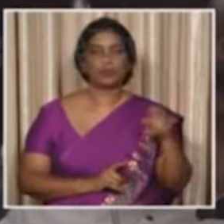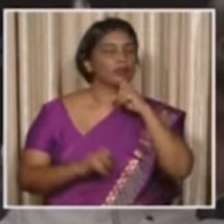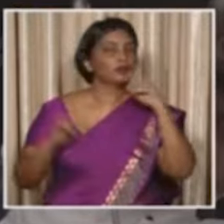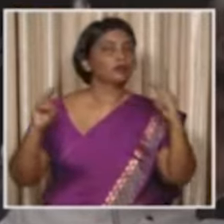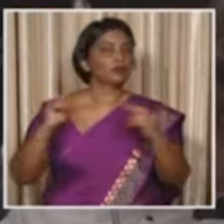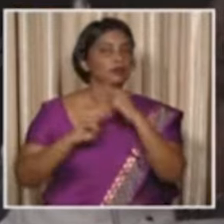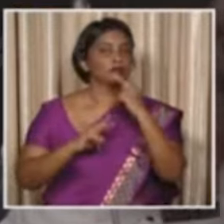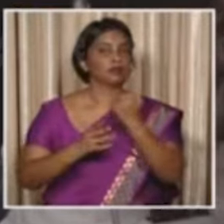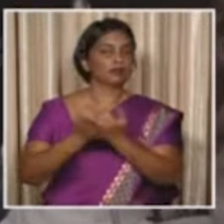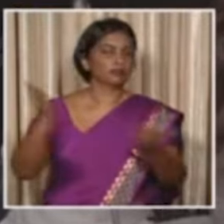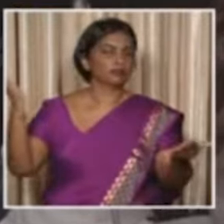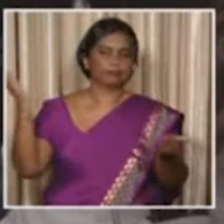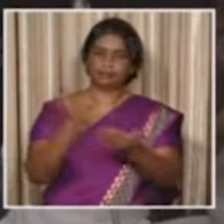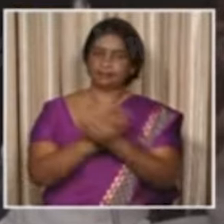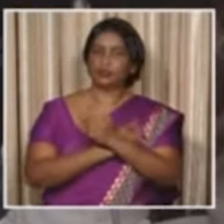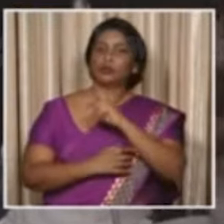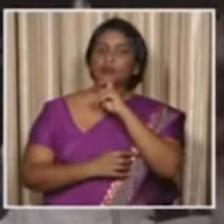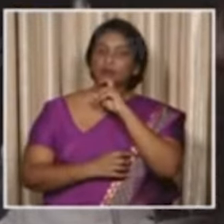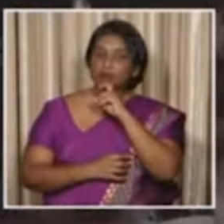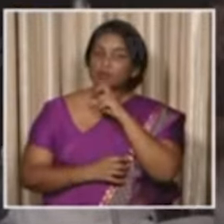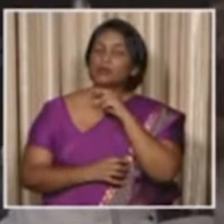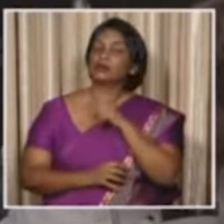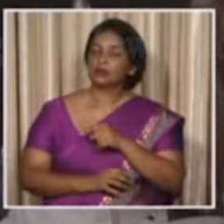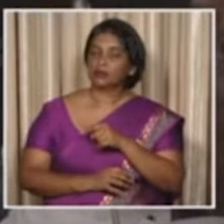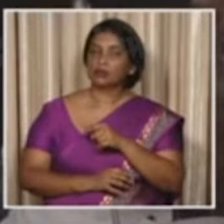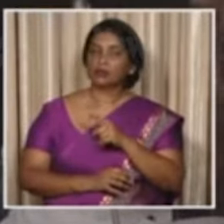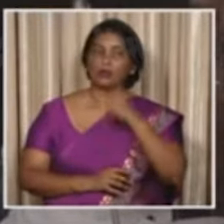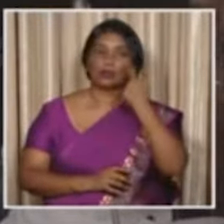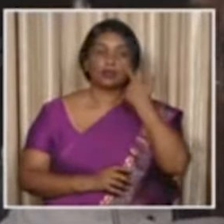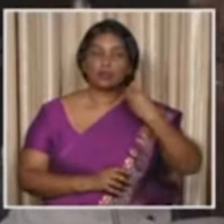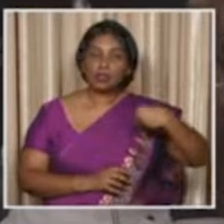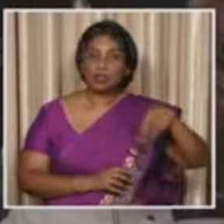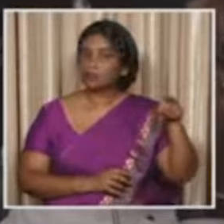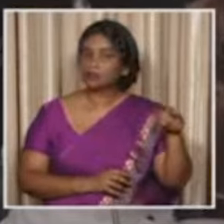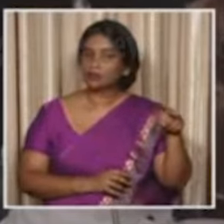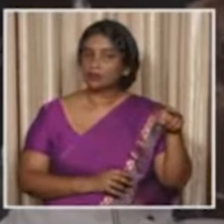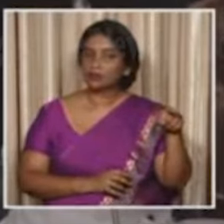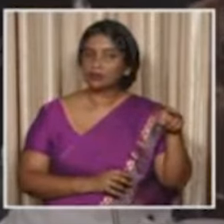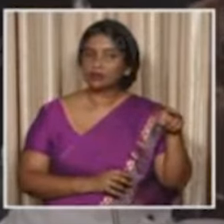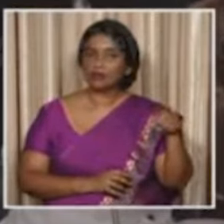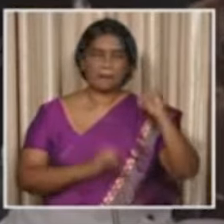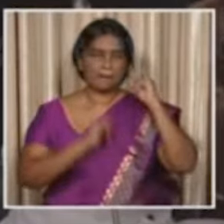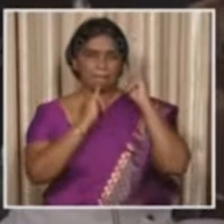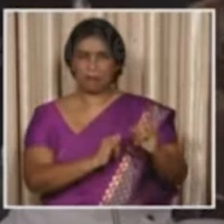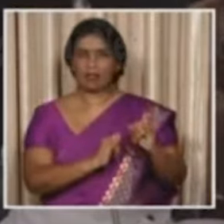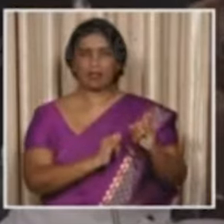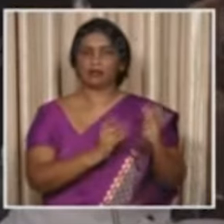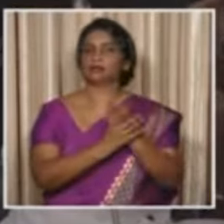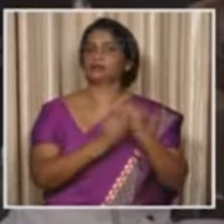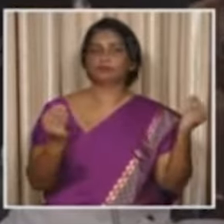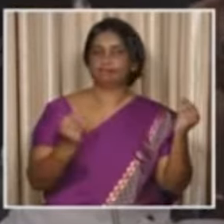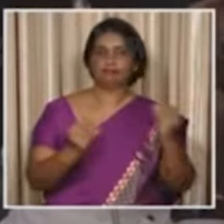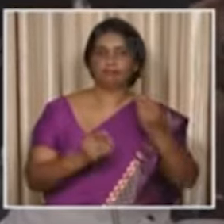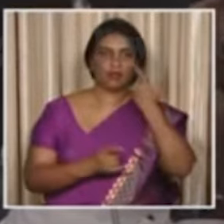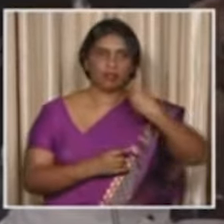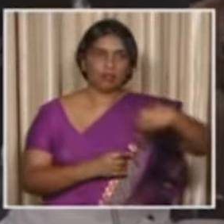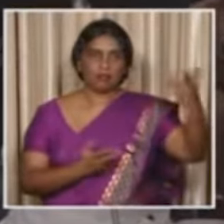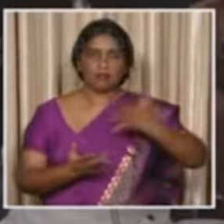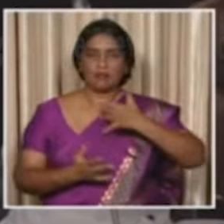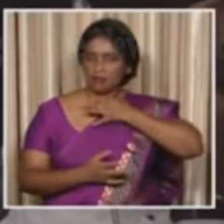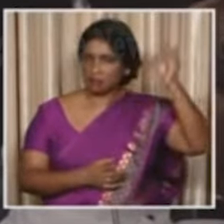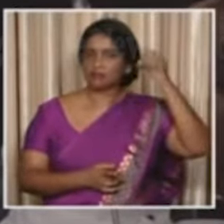ශ්‍රේෂ්ඨාධිකරණයට පෙස්සමක් ගිහිල්ලා ශ්‍රේෂ්ඨාධිකරණයේ ඒ දුන්න සමාව විධි විරෝධී කියලා අහුස්සි කළා.